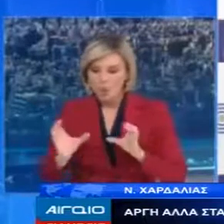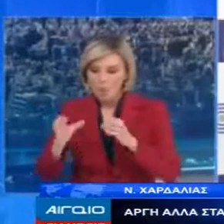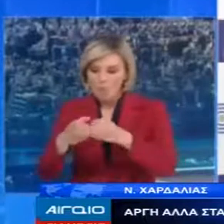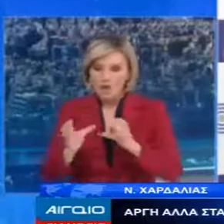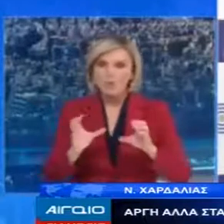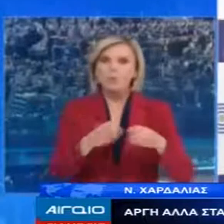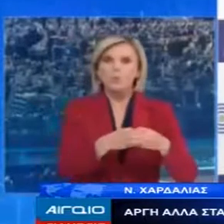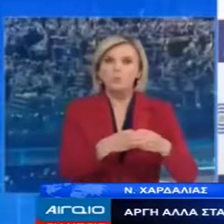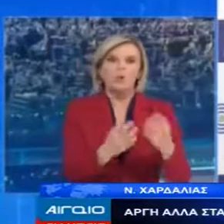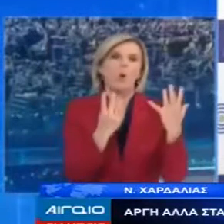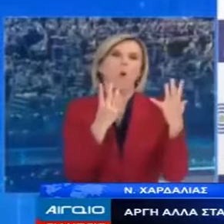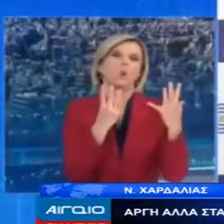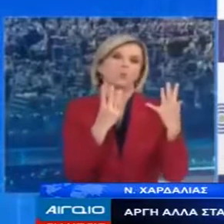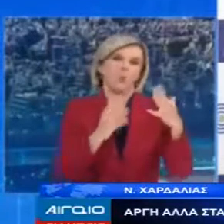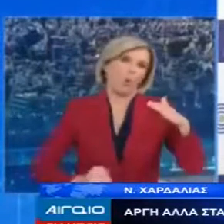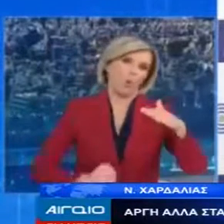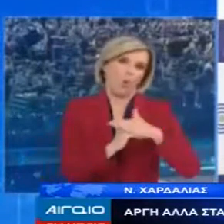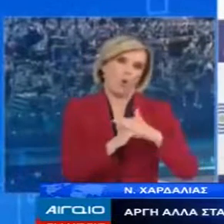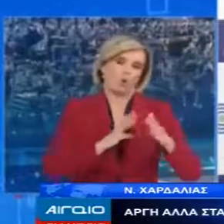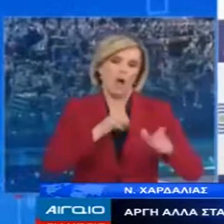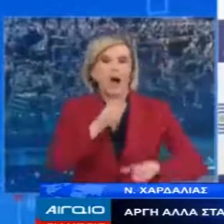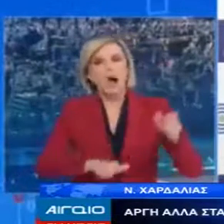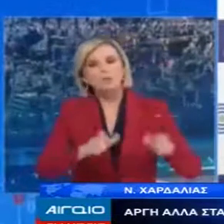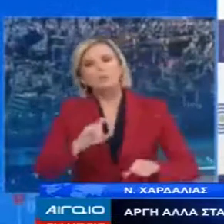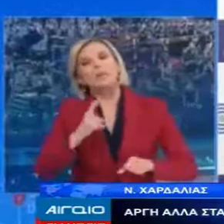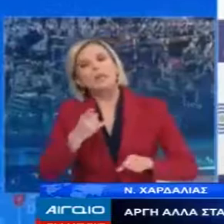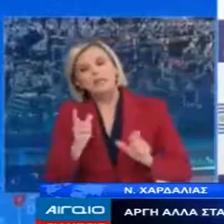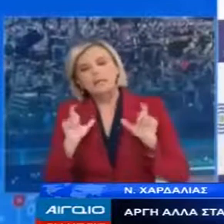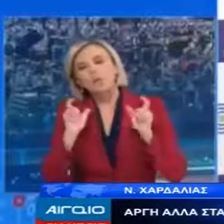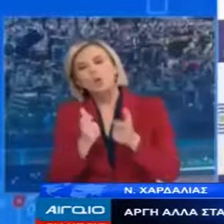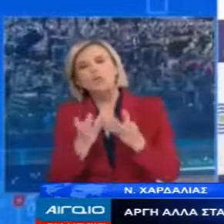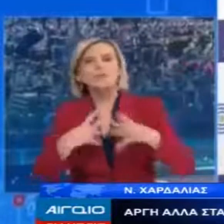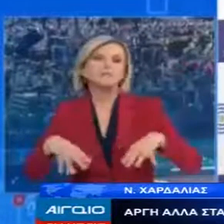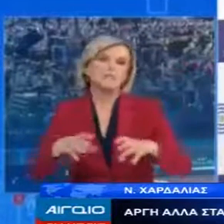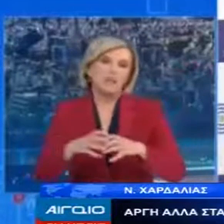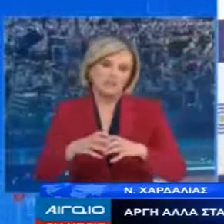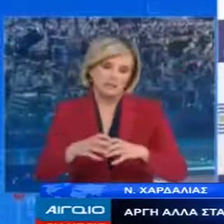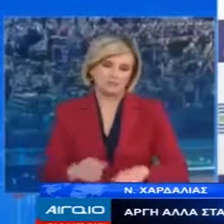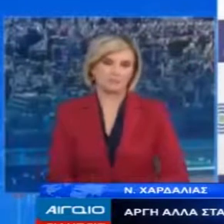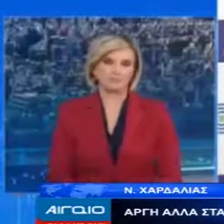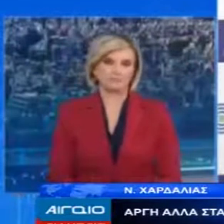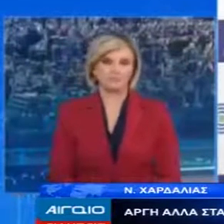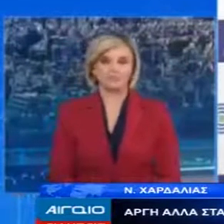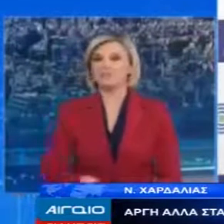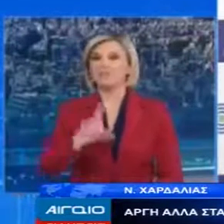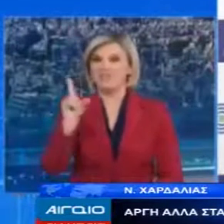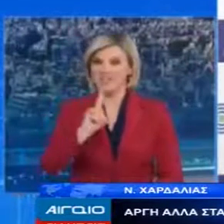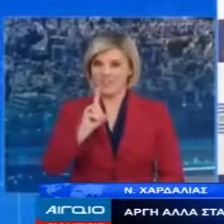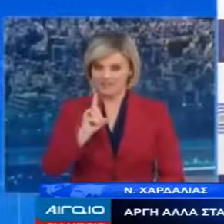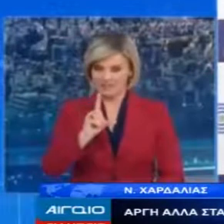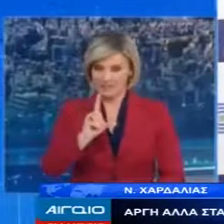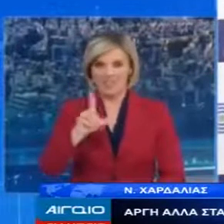ατόμων, εκτός αν πρόκειται για οικογένειες που αφορά σε συζύγους, συμβιούντες και τέκνα. Τη Δευτέρα 17 Μαΐου ανοίγουν οι